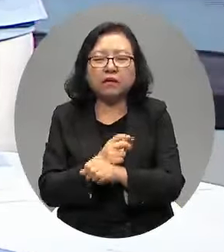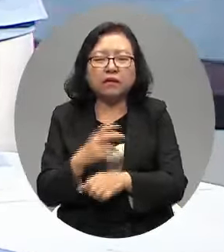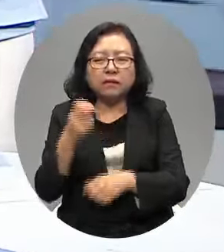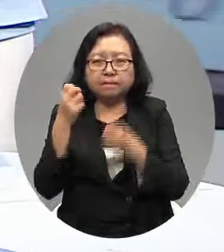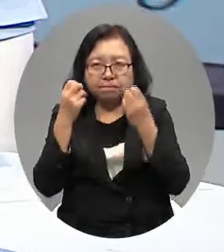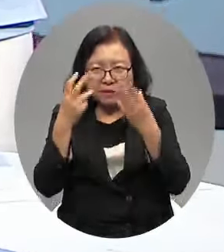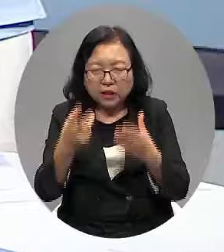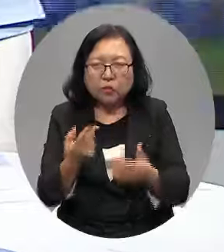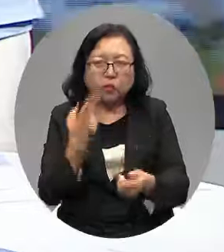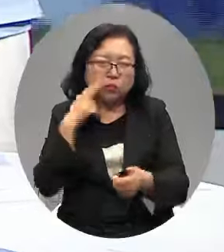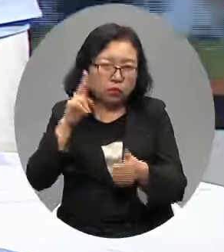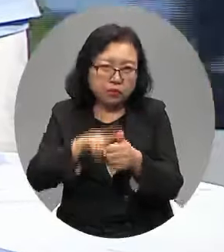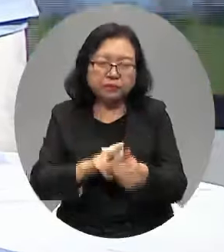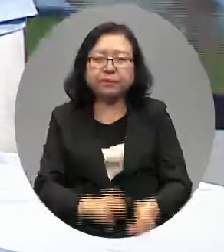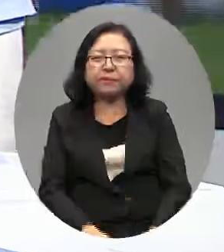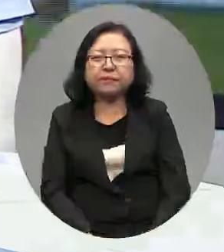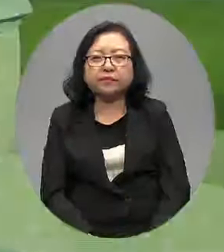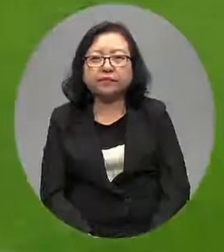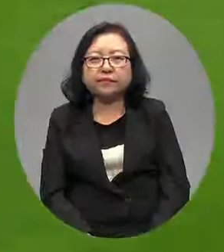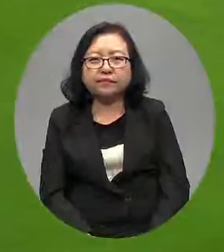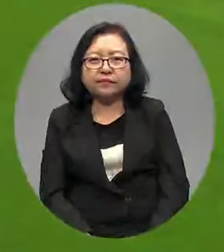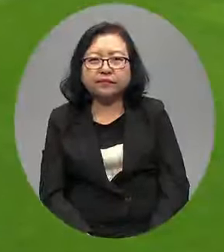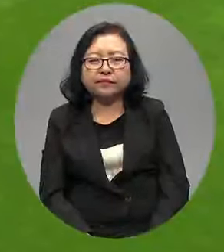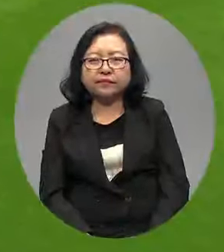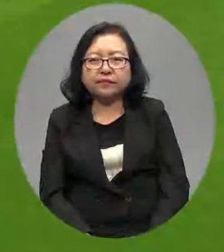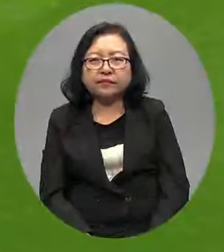이승준 기자가 보도합니다.